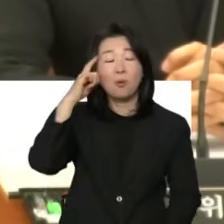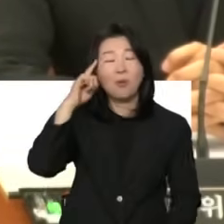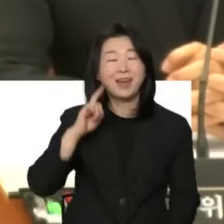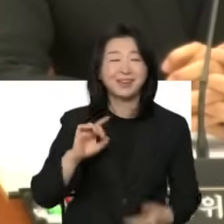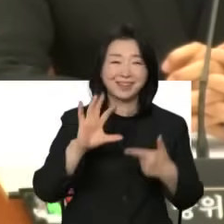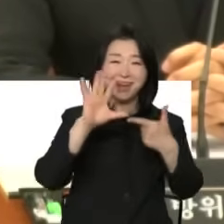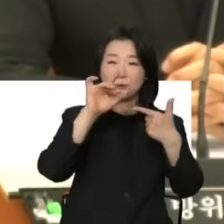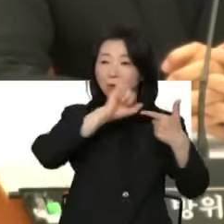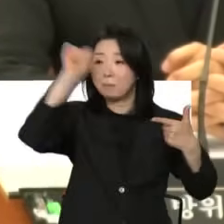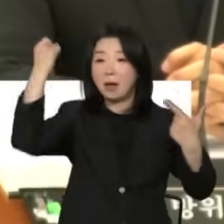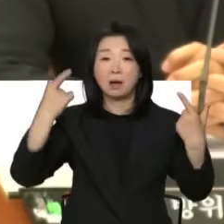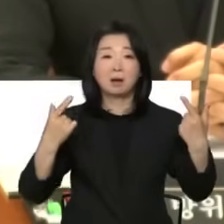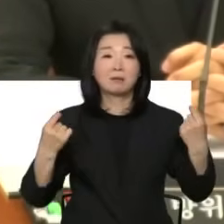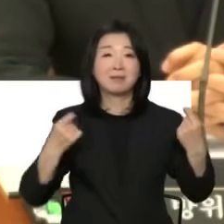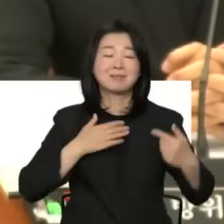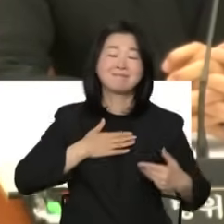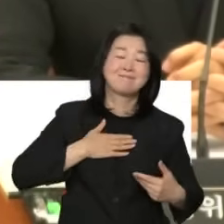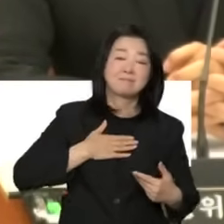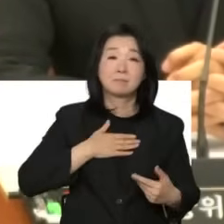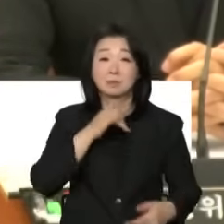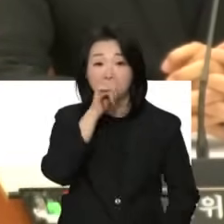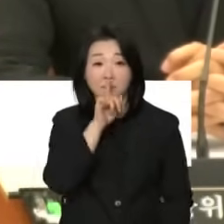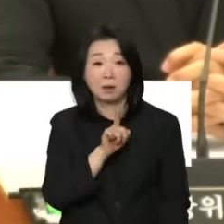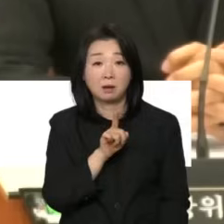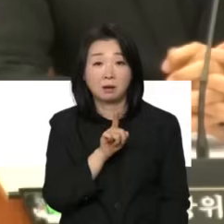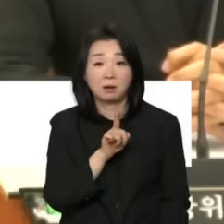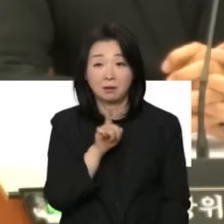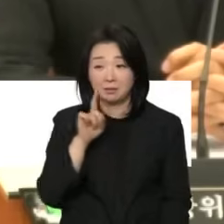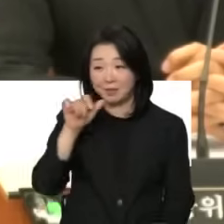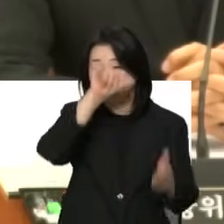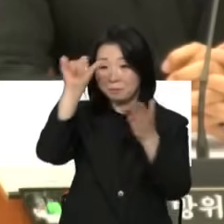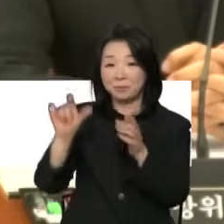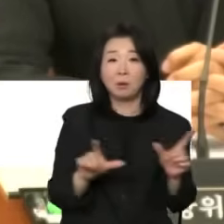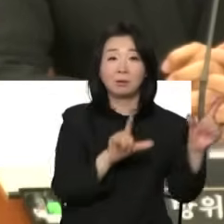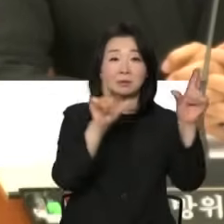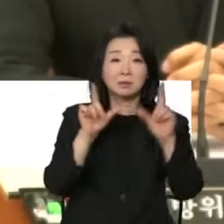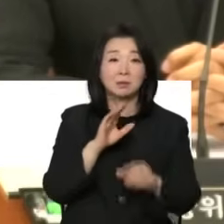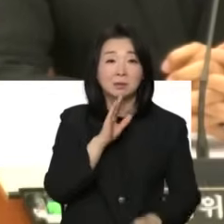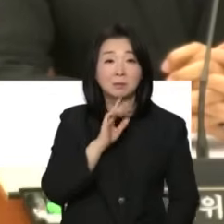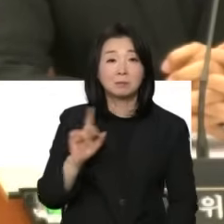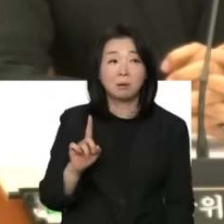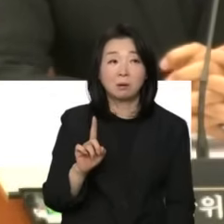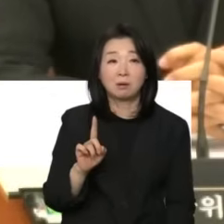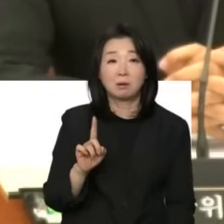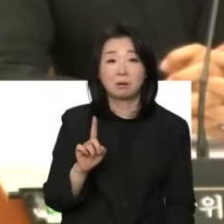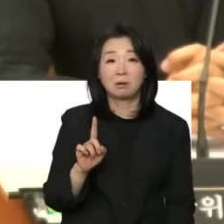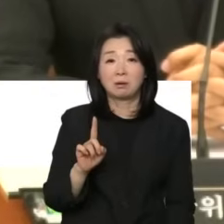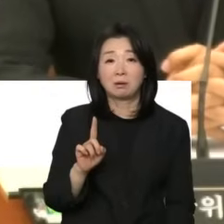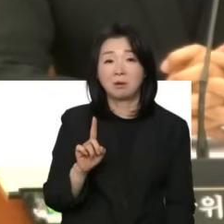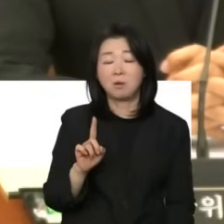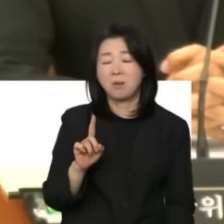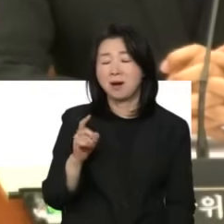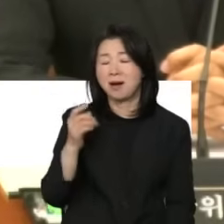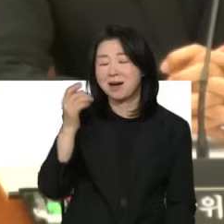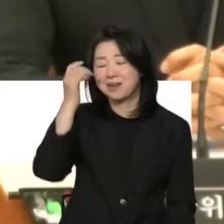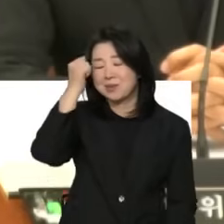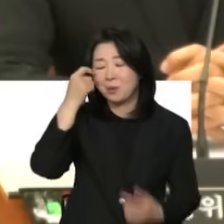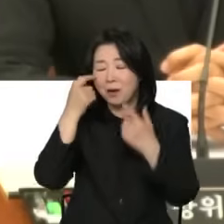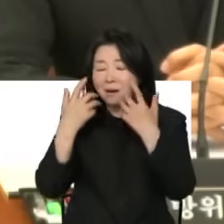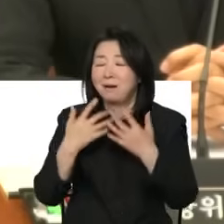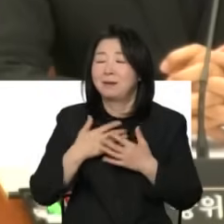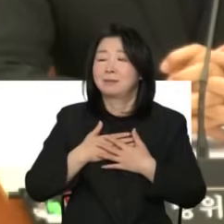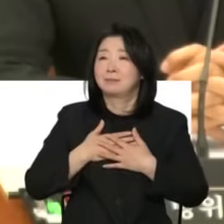로또 당첨된 것 같은 기분으로 했다. 내 평생에 정말 너무너무 잊을 수 없는